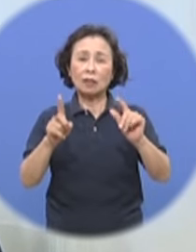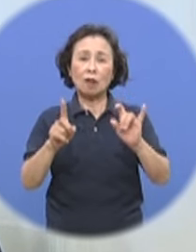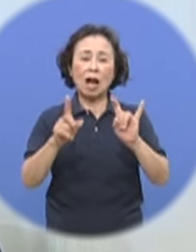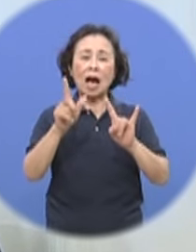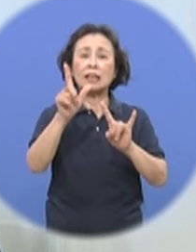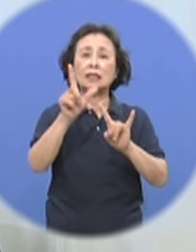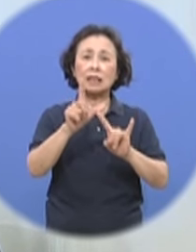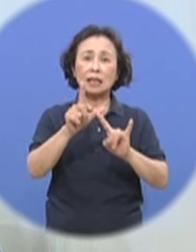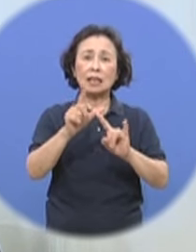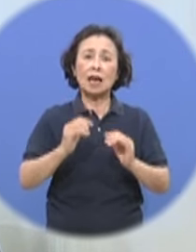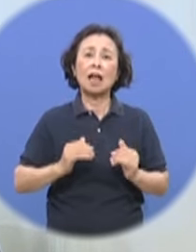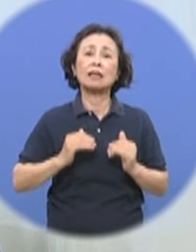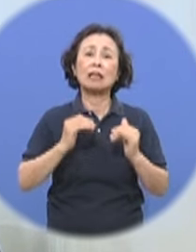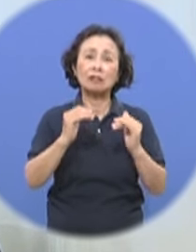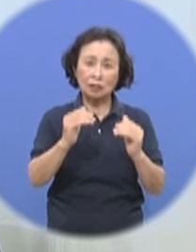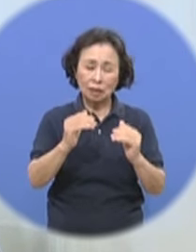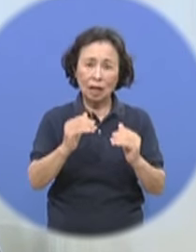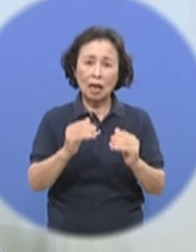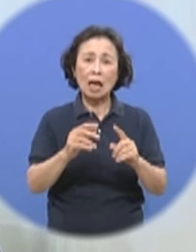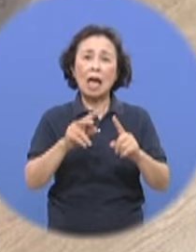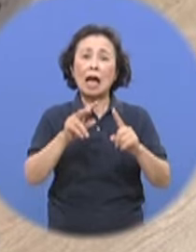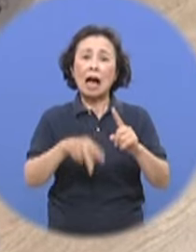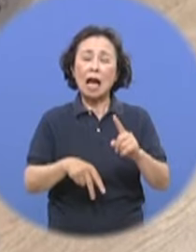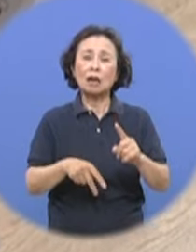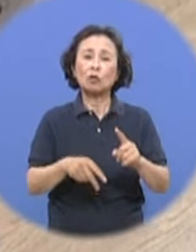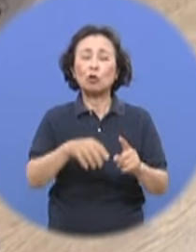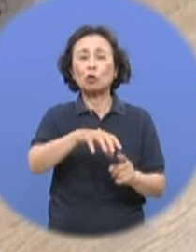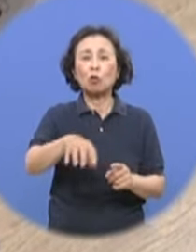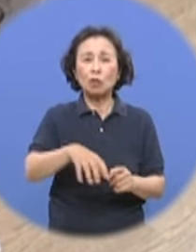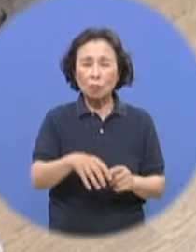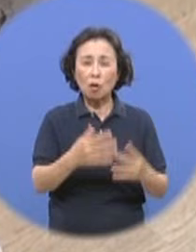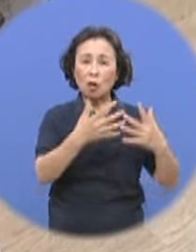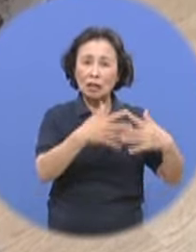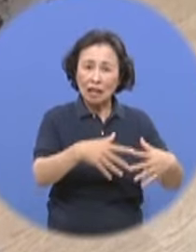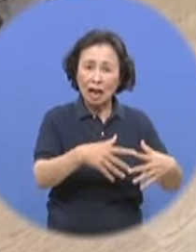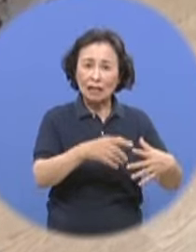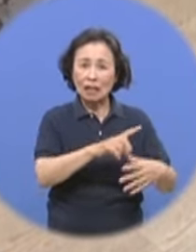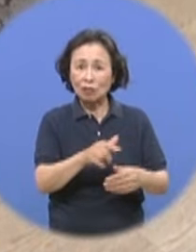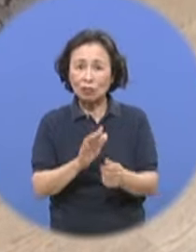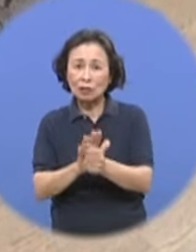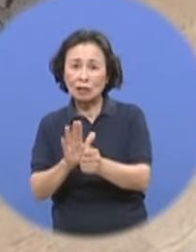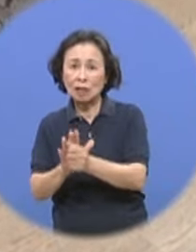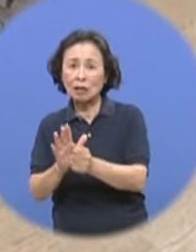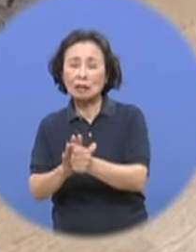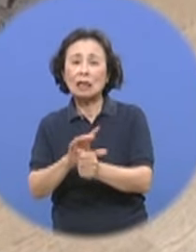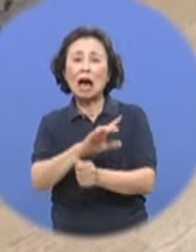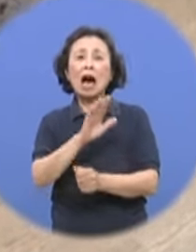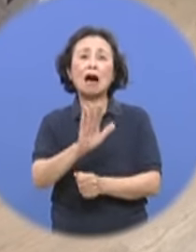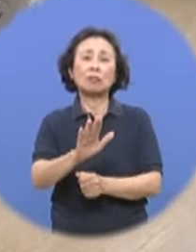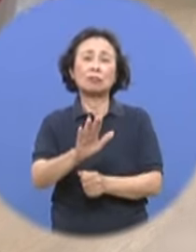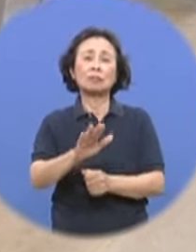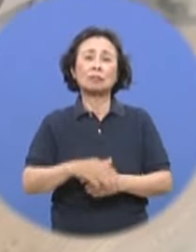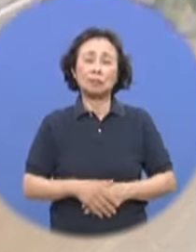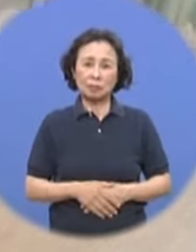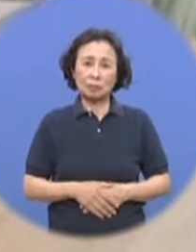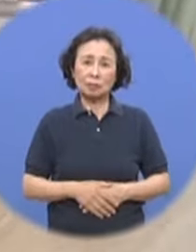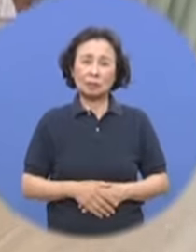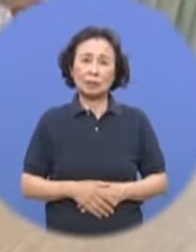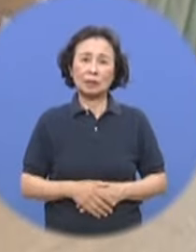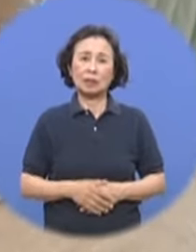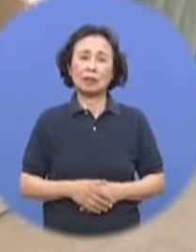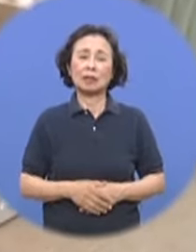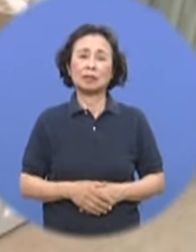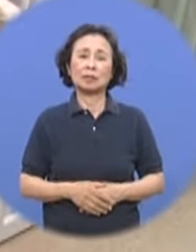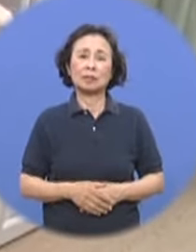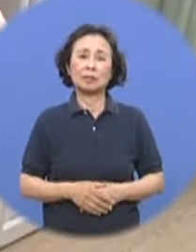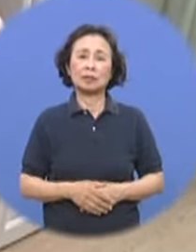い、介護の分野においても見守り機器や立ち上がりや移動をサポートする機器など最新のテクノロジーを活用した介護機